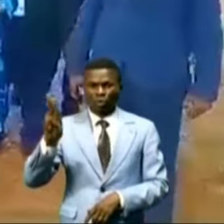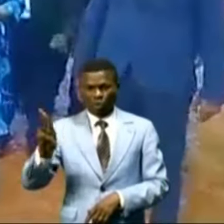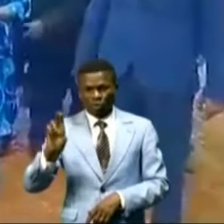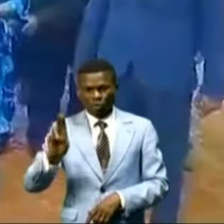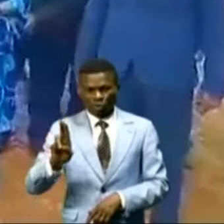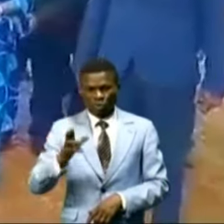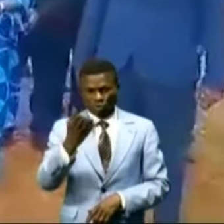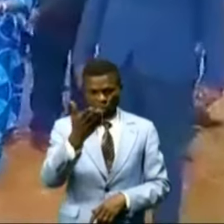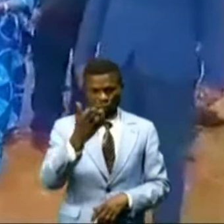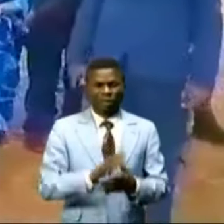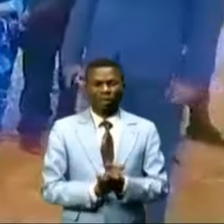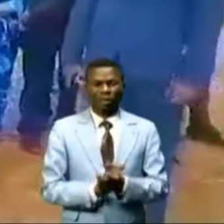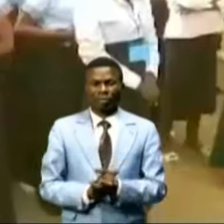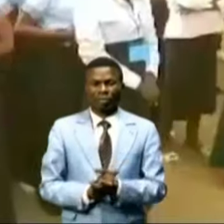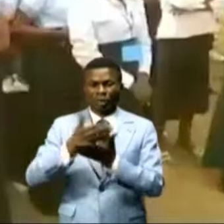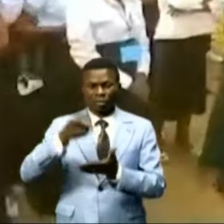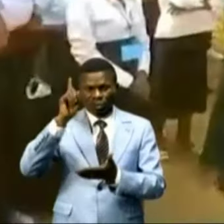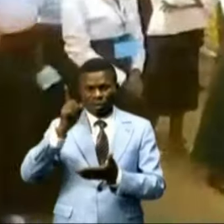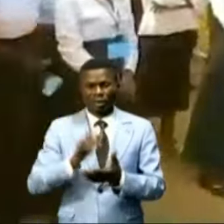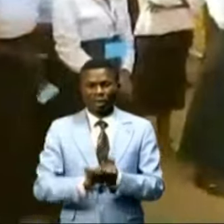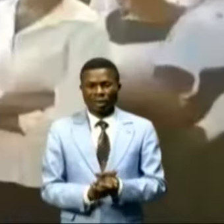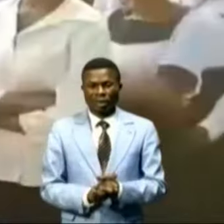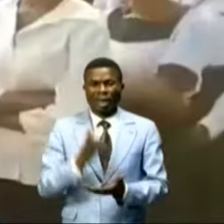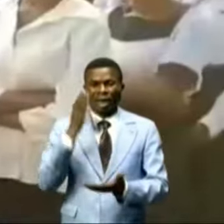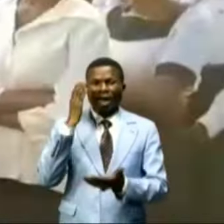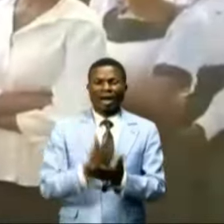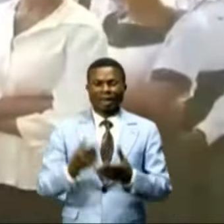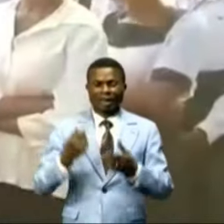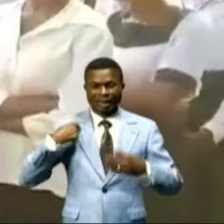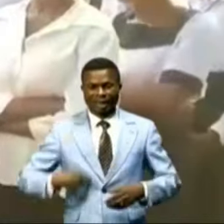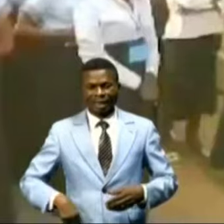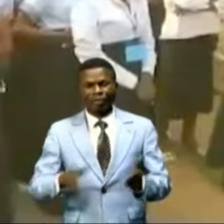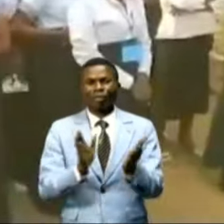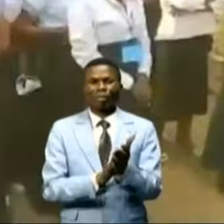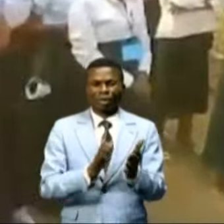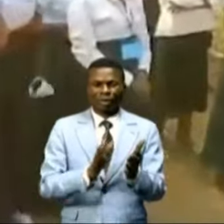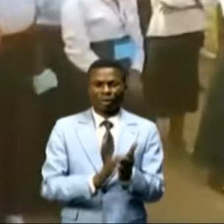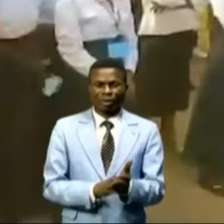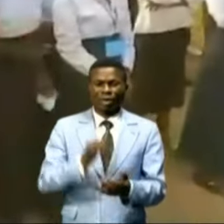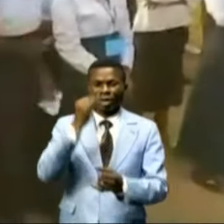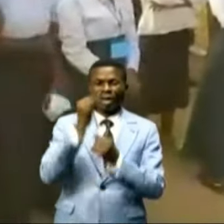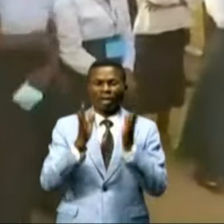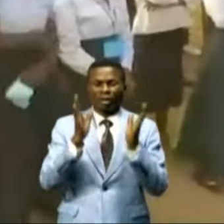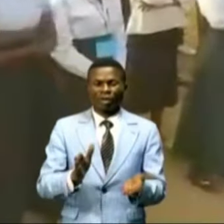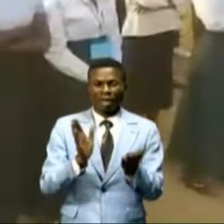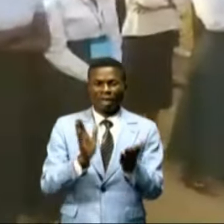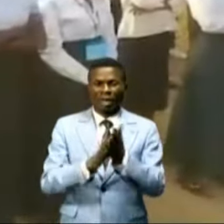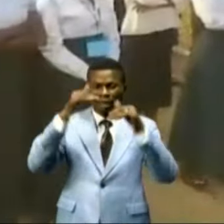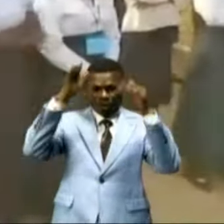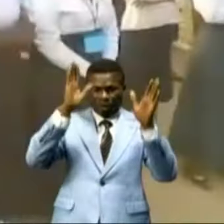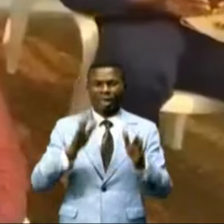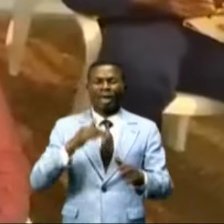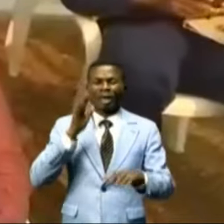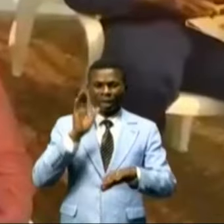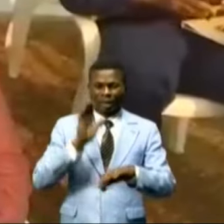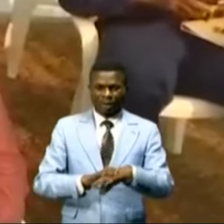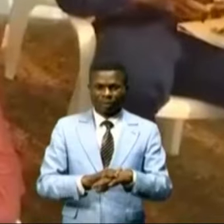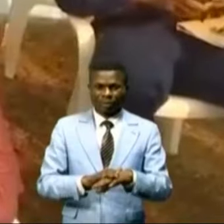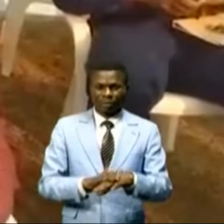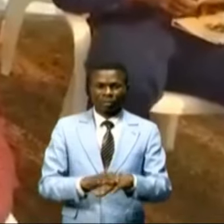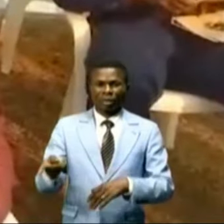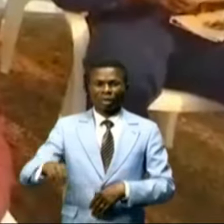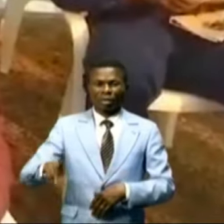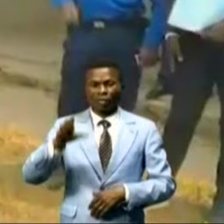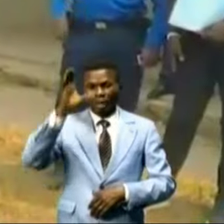C'est la dernière étape pour se séparer des bleus et blancs. Le grand jour pour ces finalistes des humanités est enfin arrivé. Dans la province du